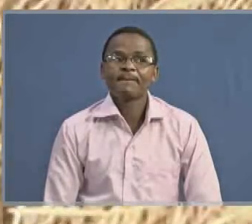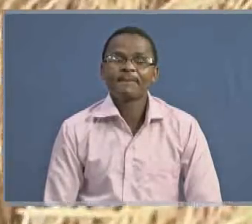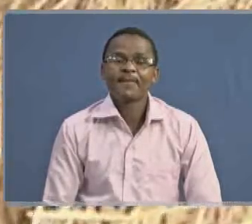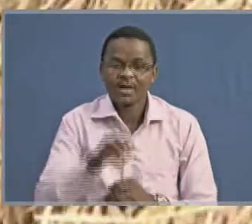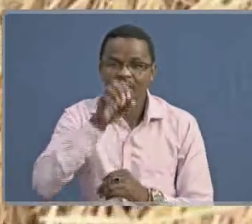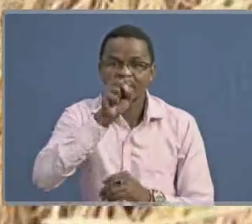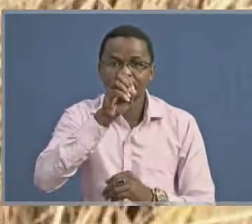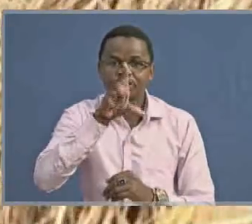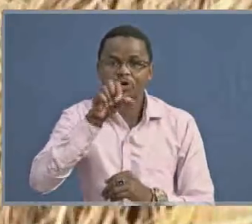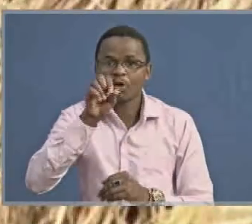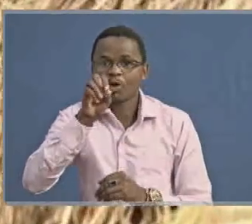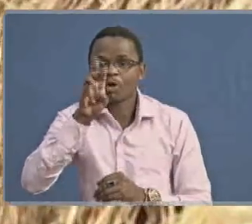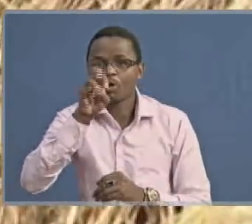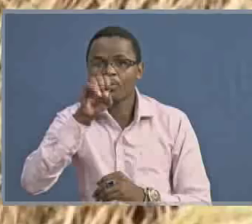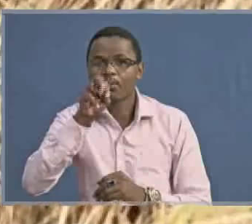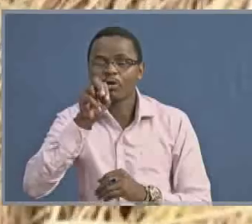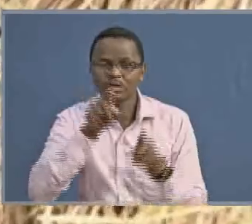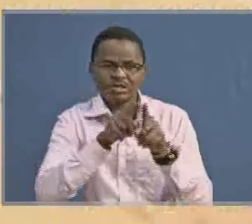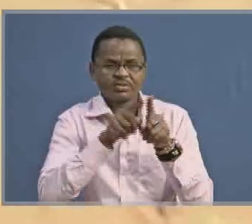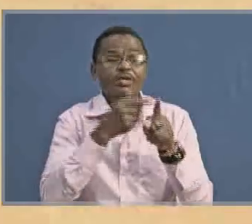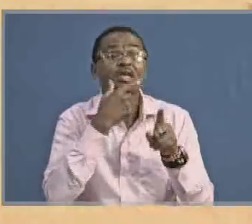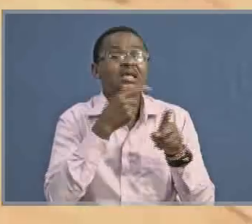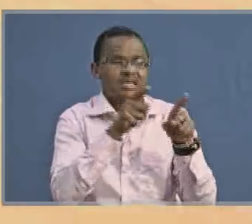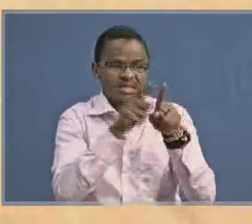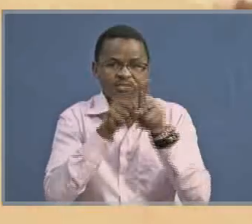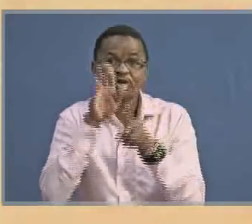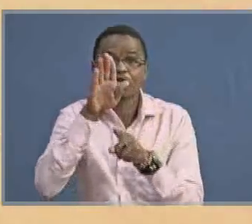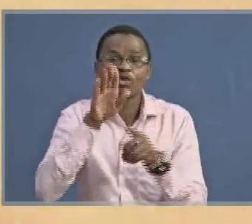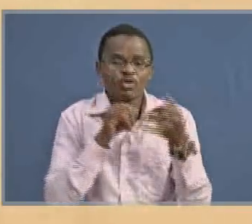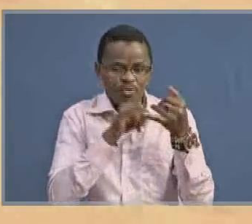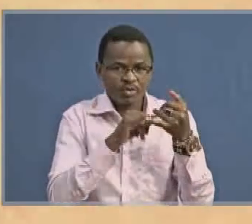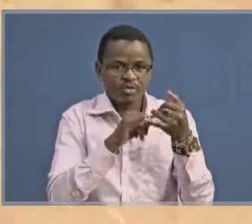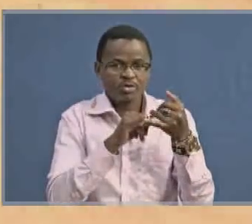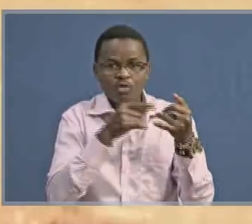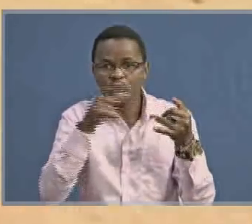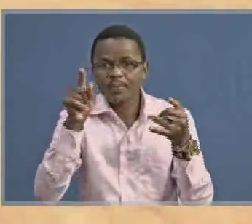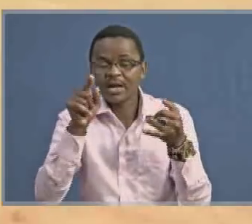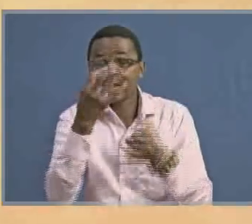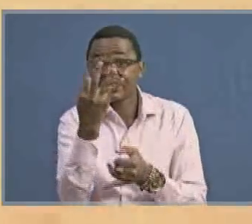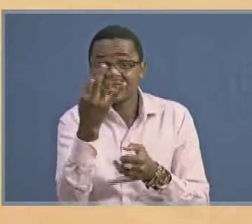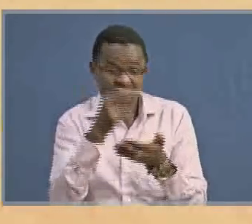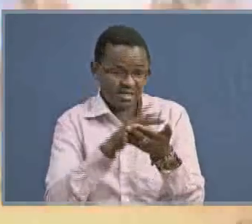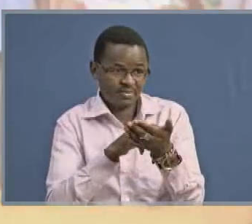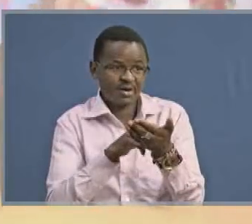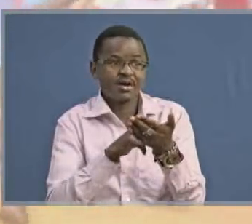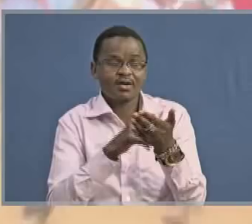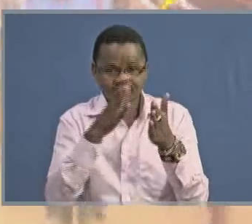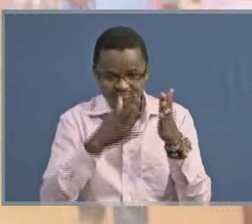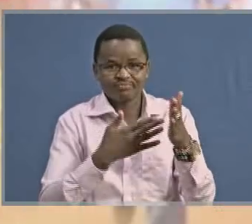Solomon anaandamana na wanarika wake hadi kwa wakwe zake ili kuwapeleka kondoo hawa huku